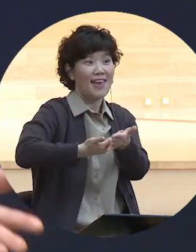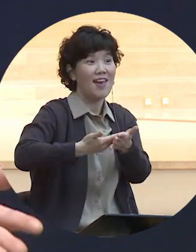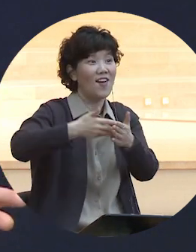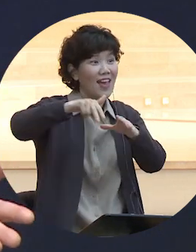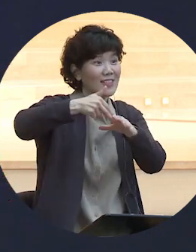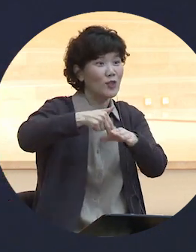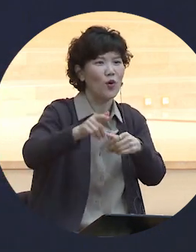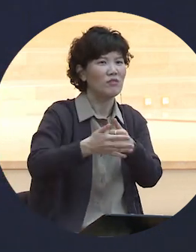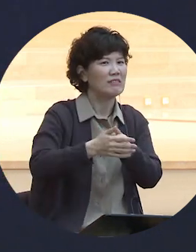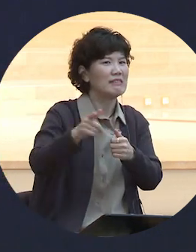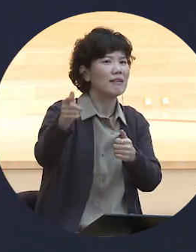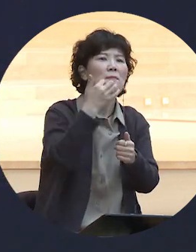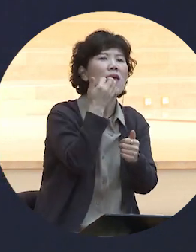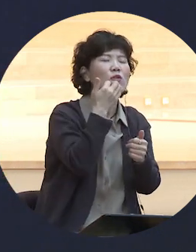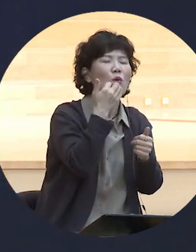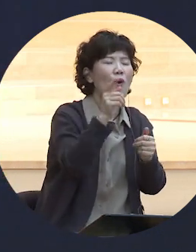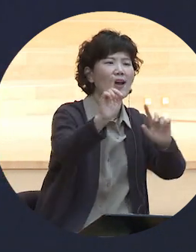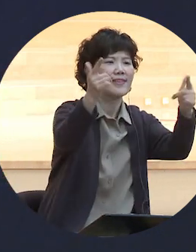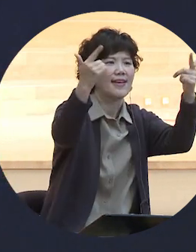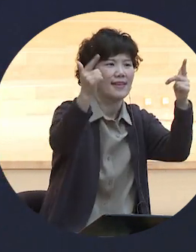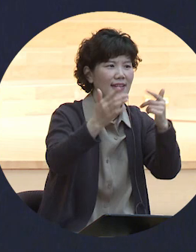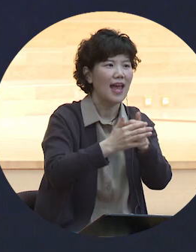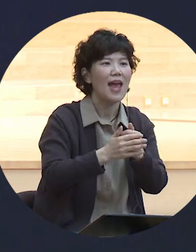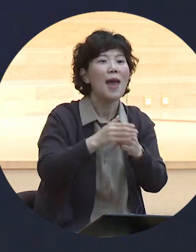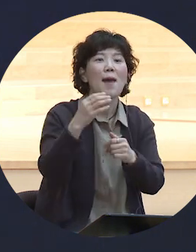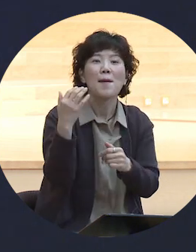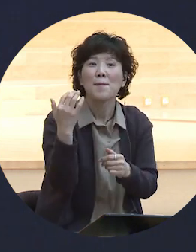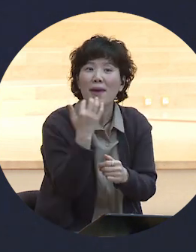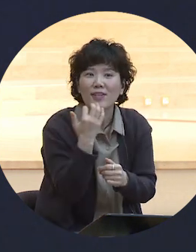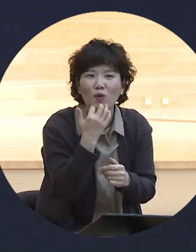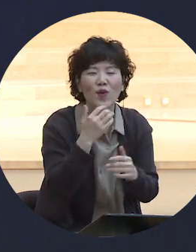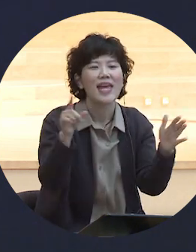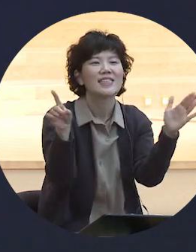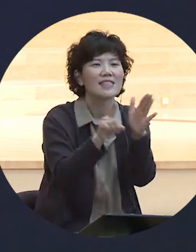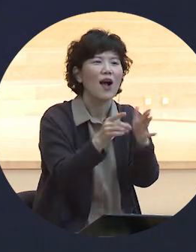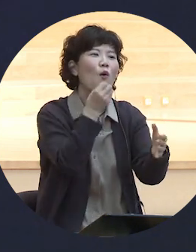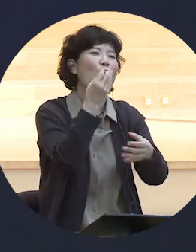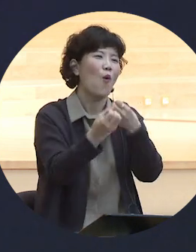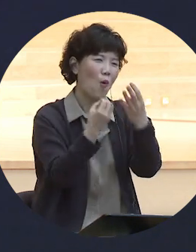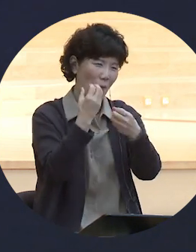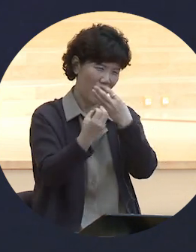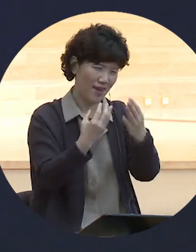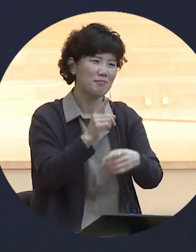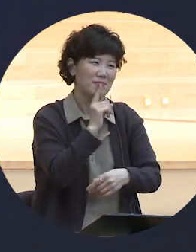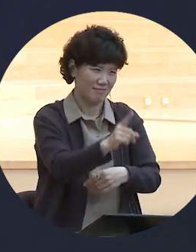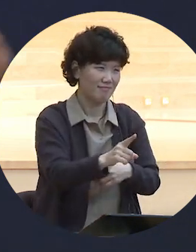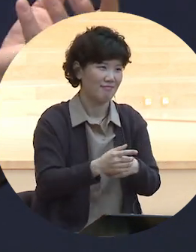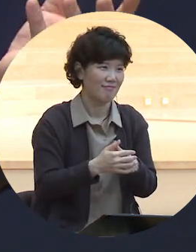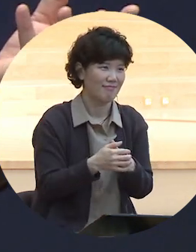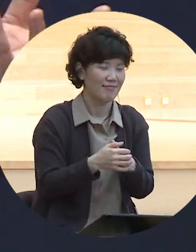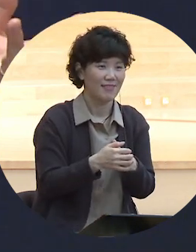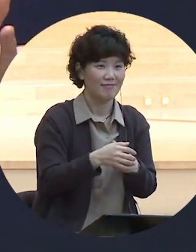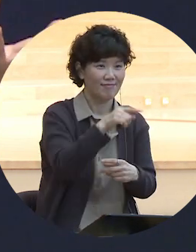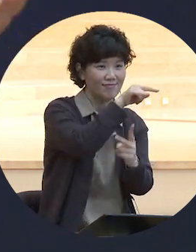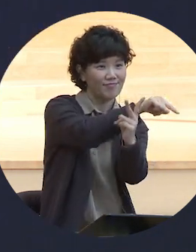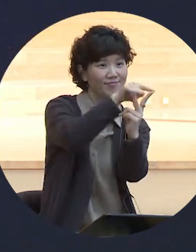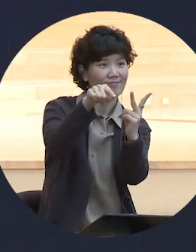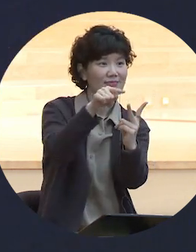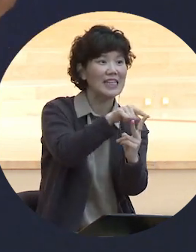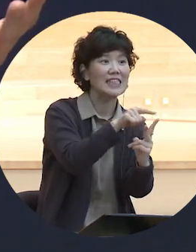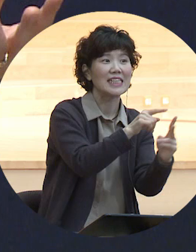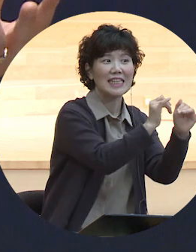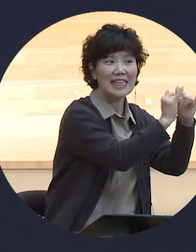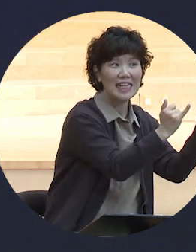아니다. 뭐라고 해석합니까? 베드로의 신앙 고백이다. 신앙 고백. 자, 둘 중에 뭐가 맞아?